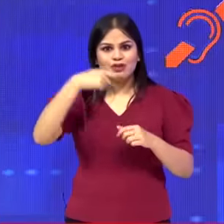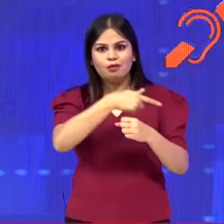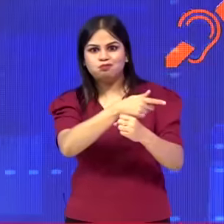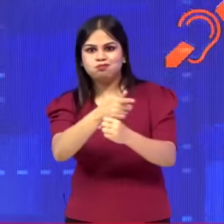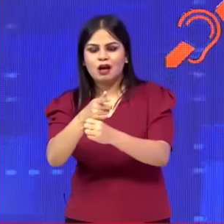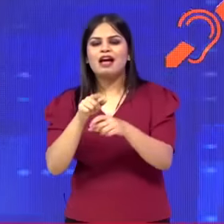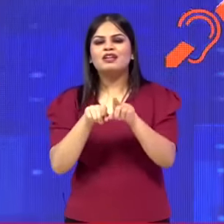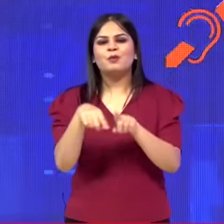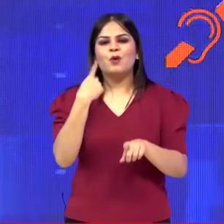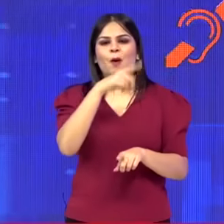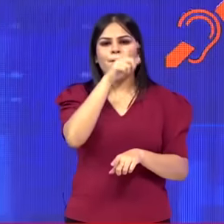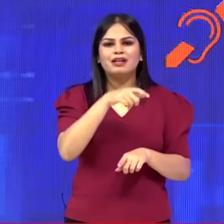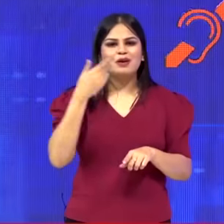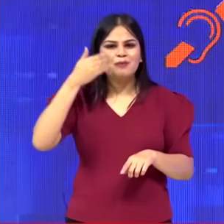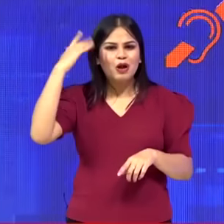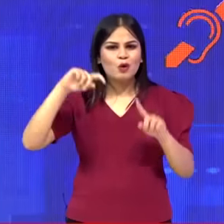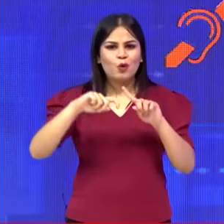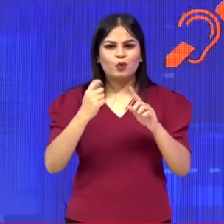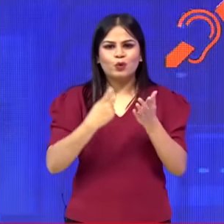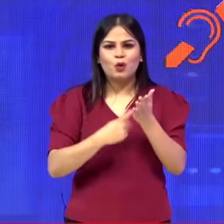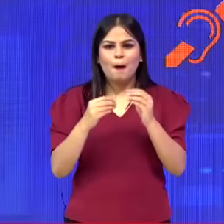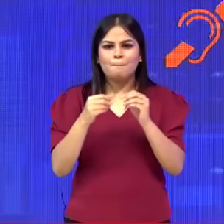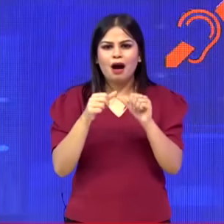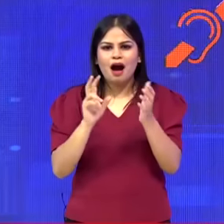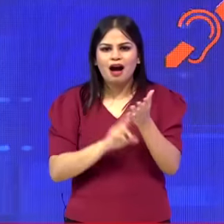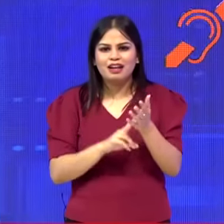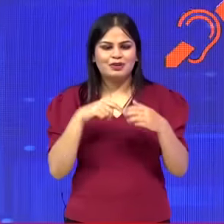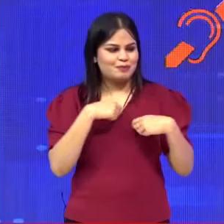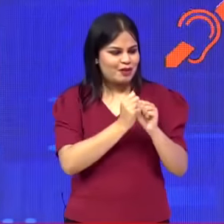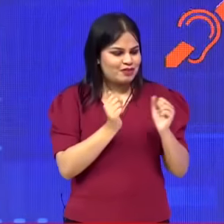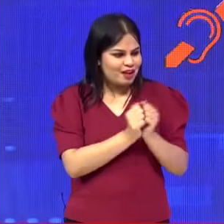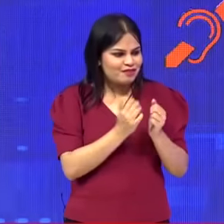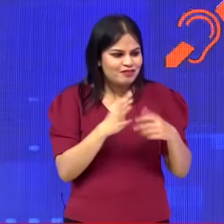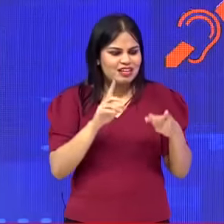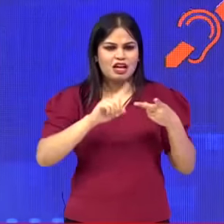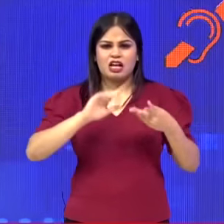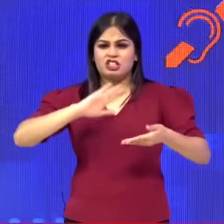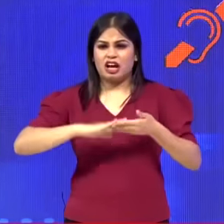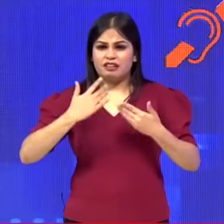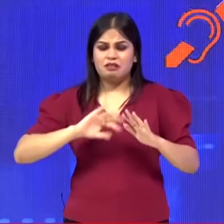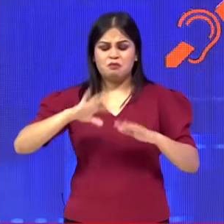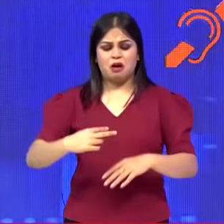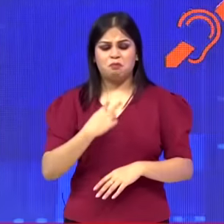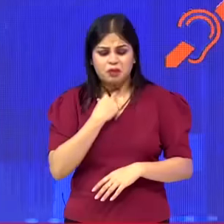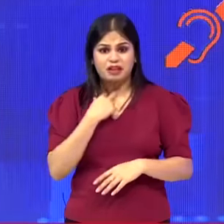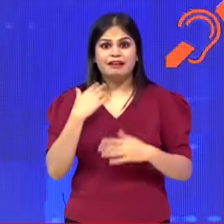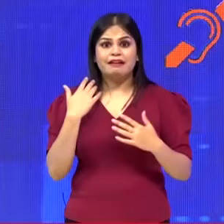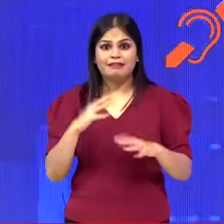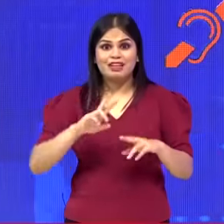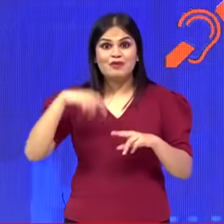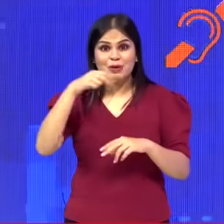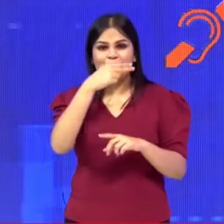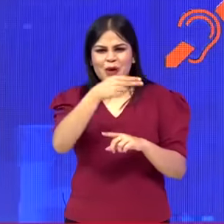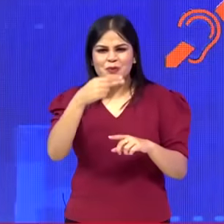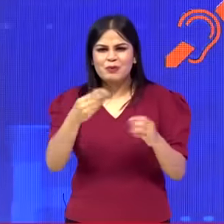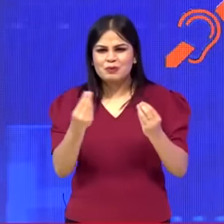हैं जिन्होंने कुर्बान बनाई मेरे साथ, शादी करके फंस गया वो बनाई मेरे साथ, फिर 3-4 पिक्चर